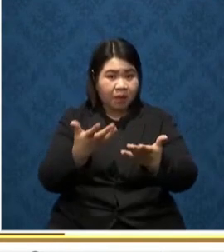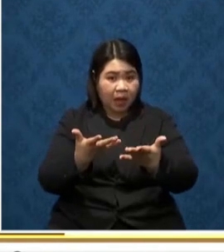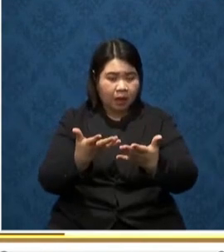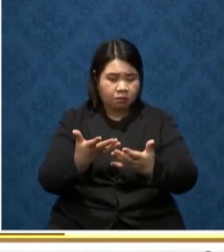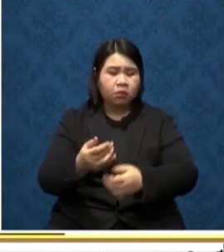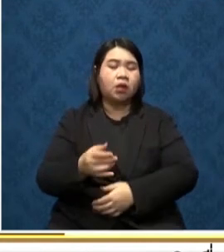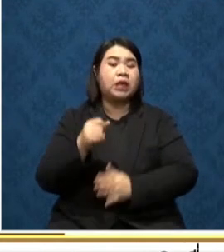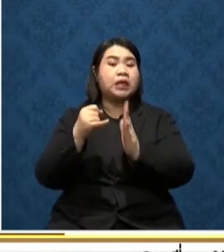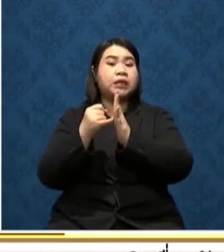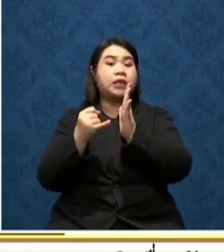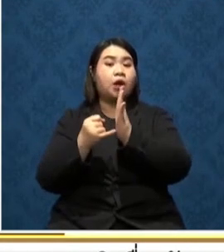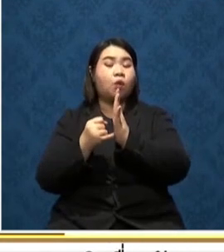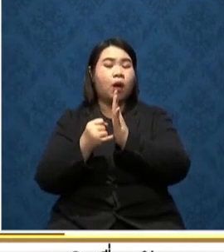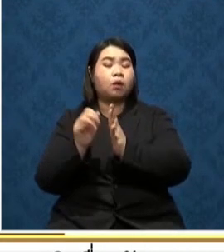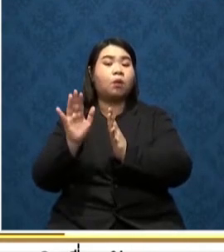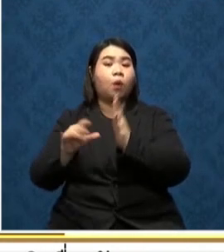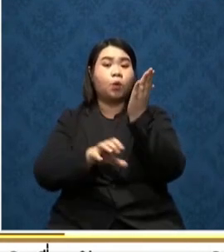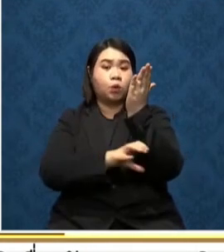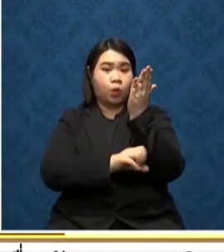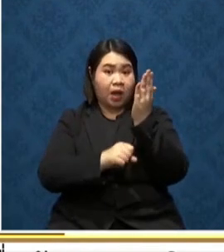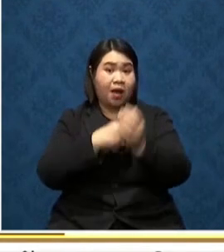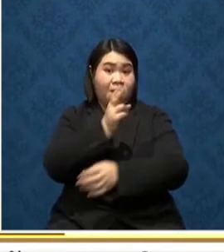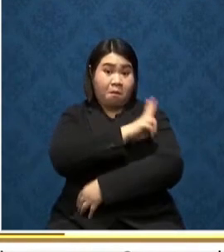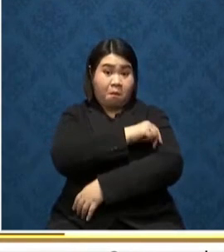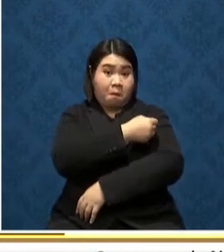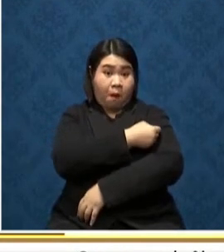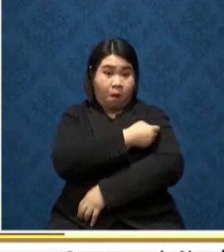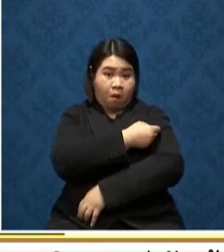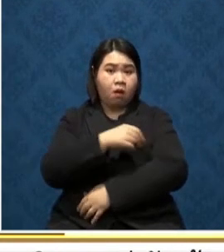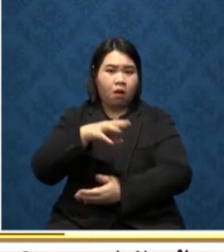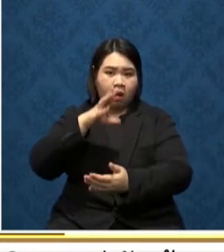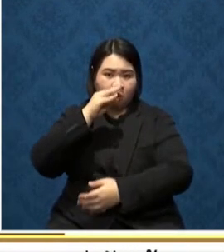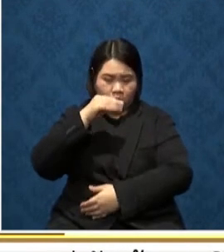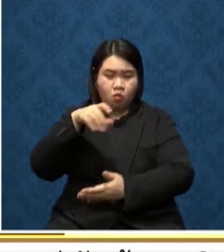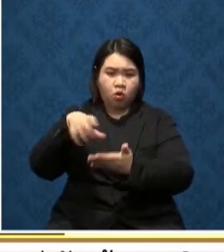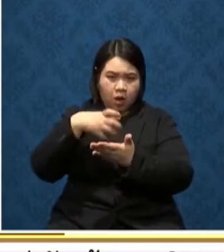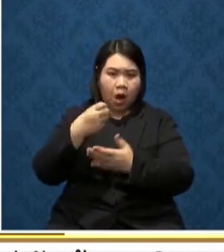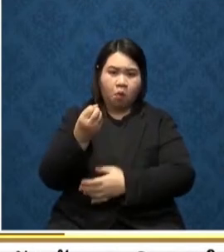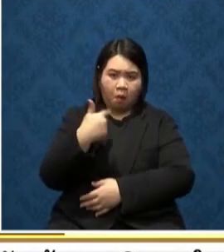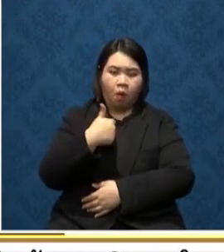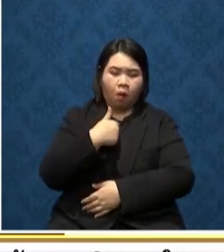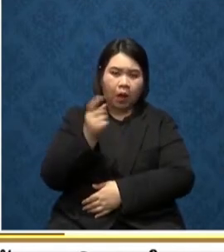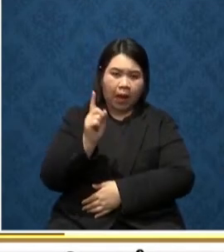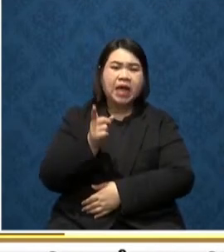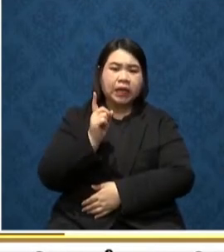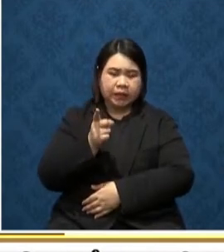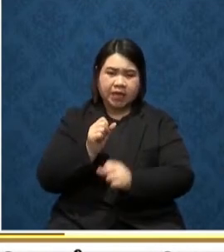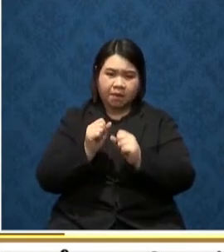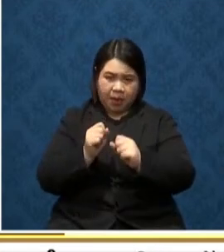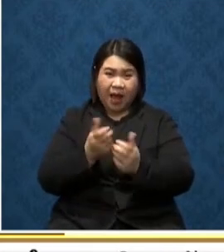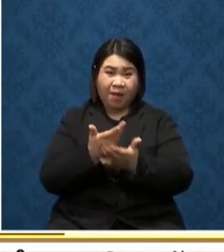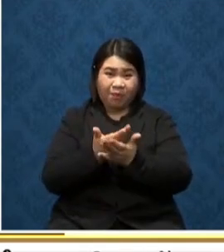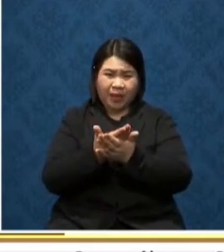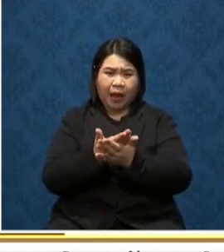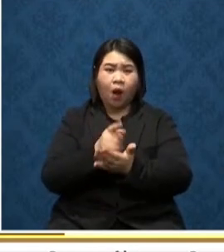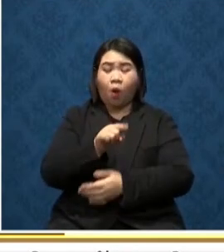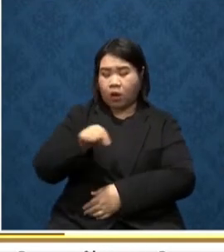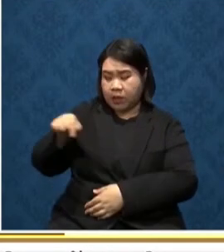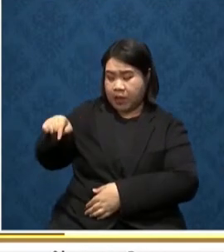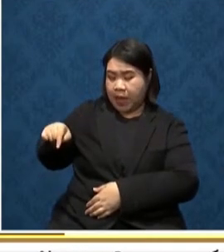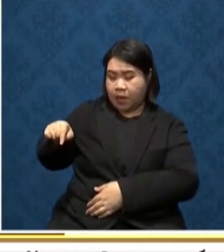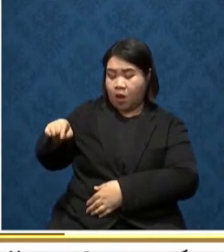าทดษุก จัหวศสงขากัพอออรทบล สงขาไดเดนทางมาให้ข้อมูไดตัวเองว่าปรไรองpolit standard maintained